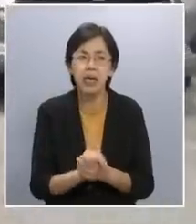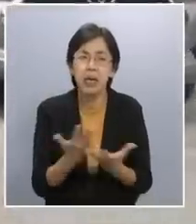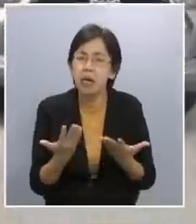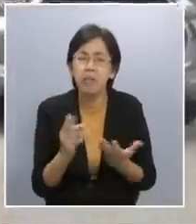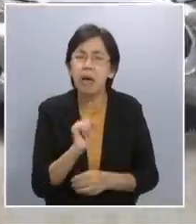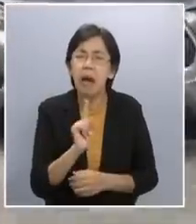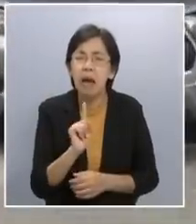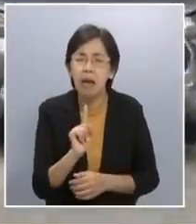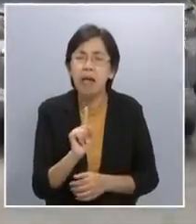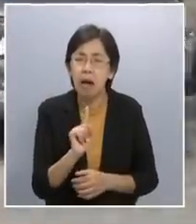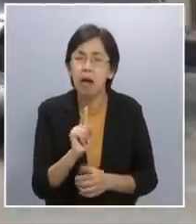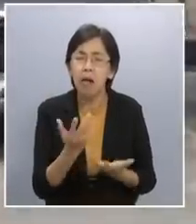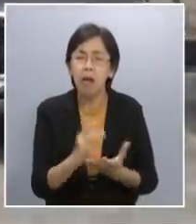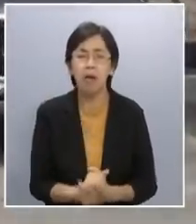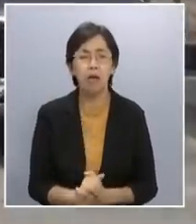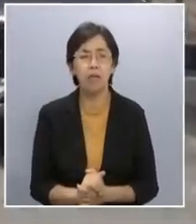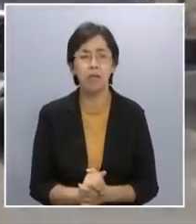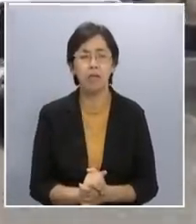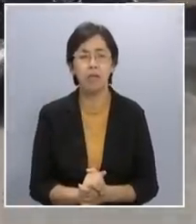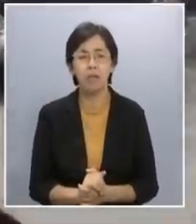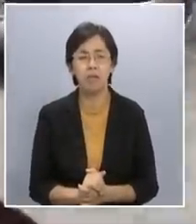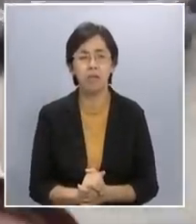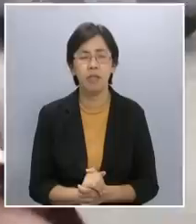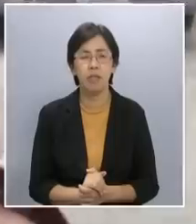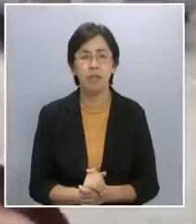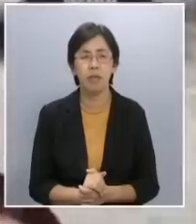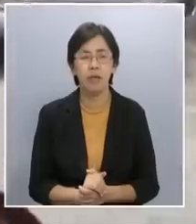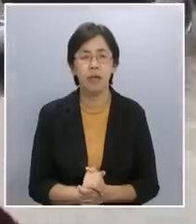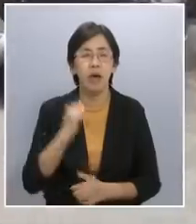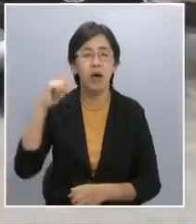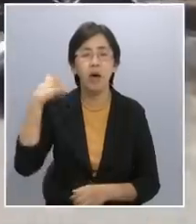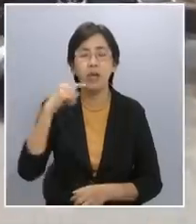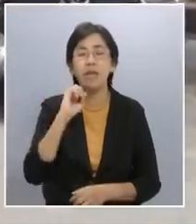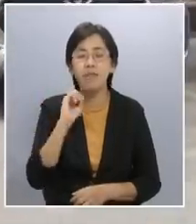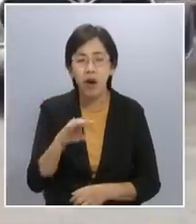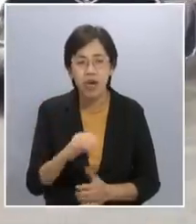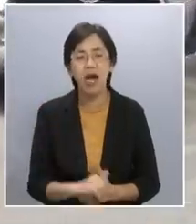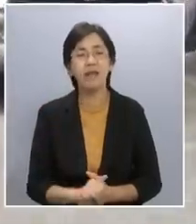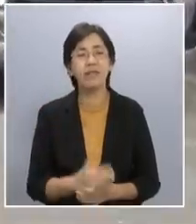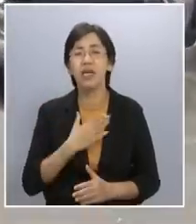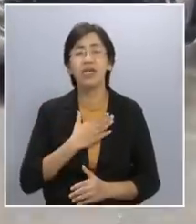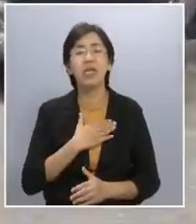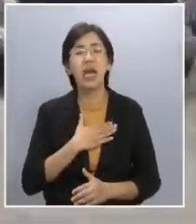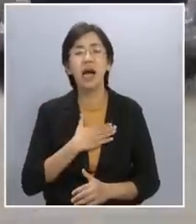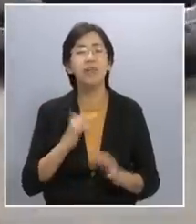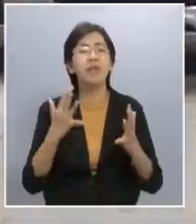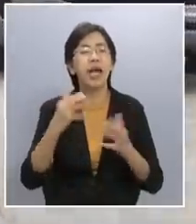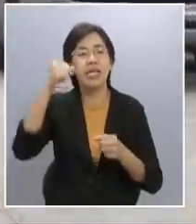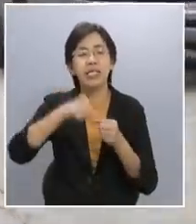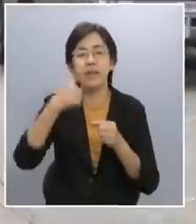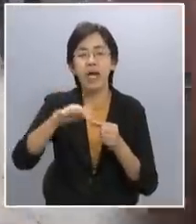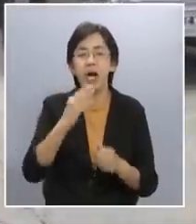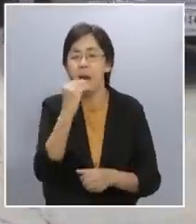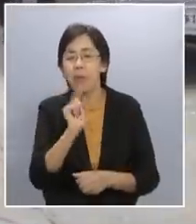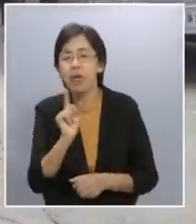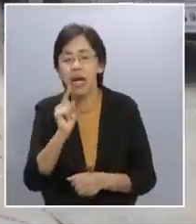นเหรอปรากฏว่าทางเธอเองก็ยืนยันนะฮะบอกว่าไม่ได้มีอะไรจำไม่ได้แล้วว่าพูดอะไร